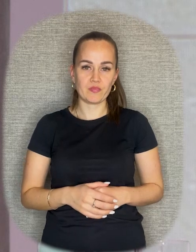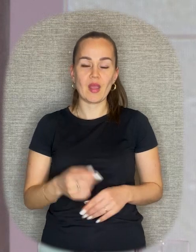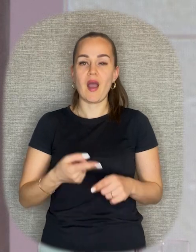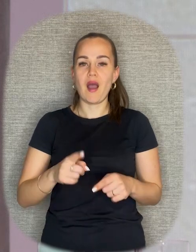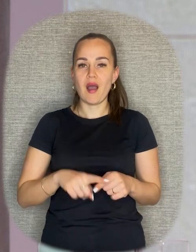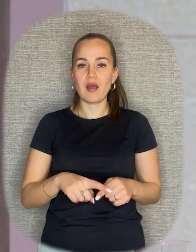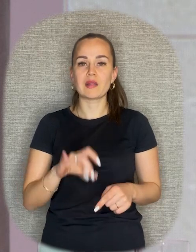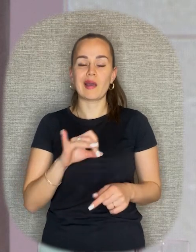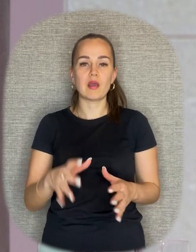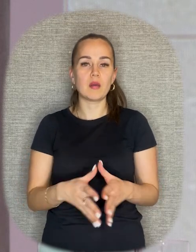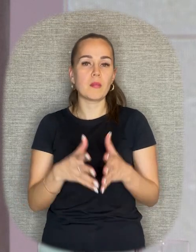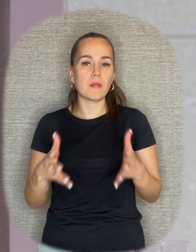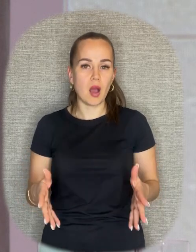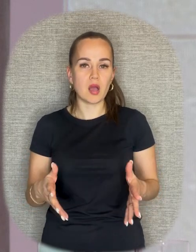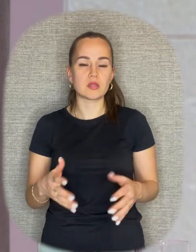было